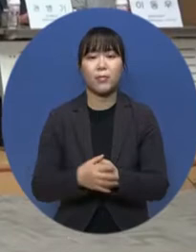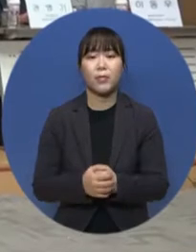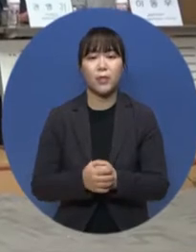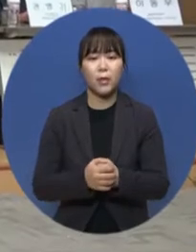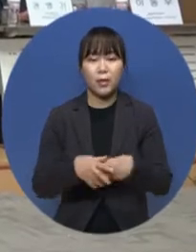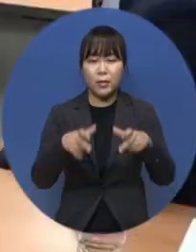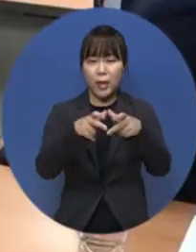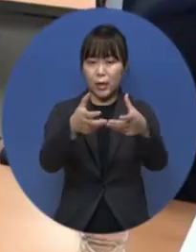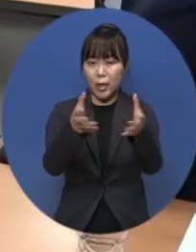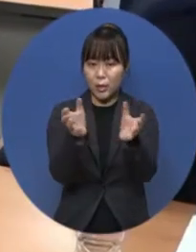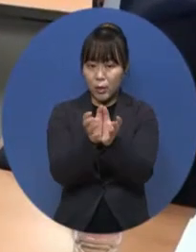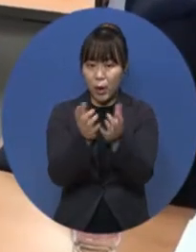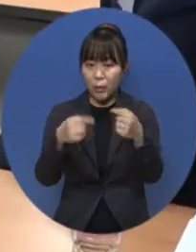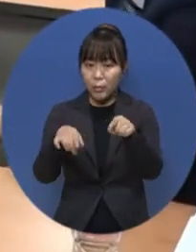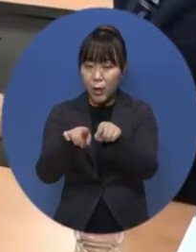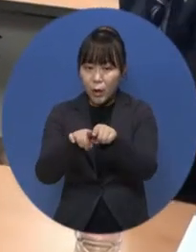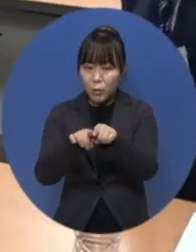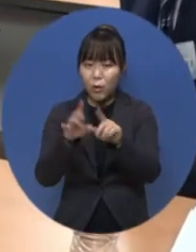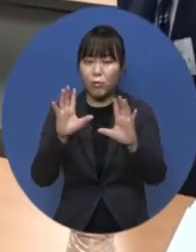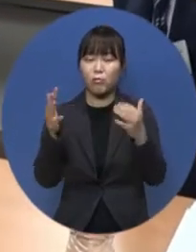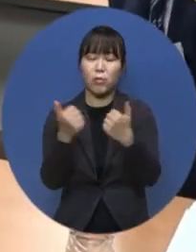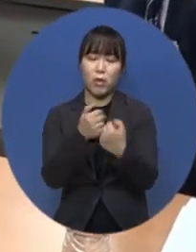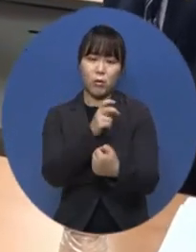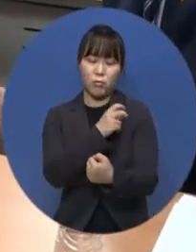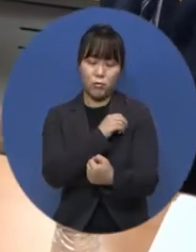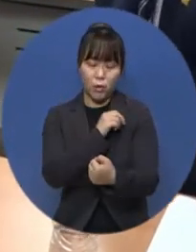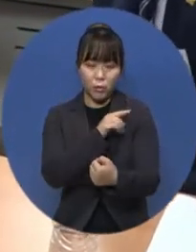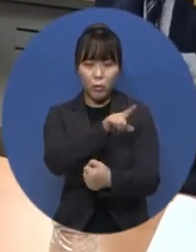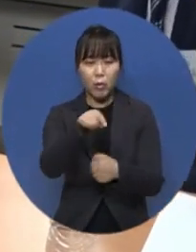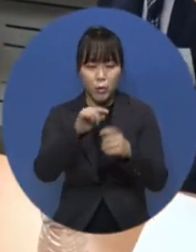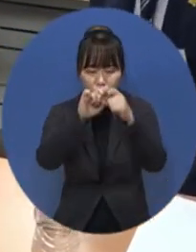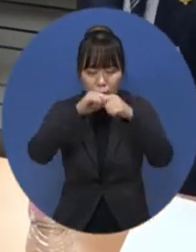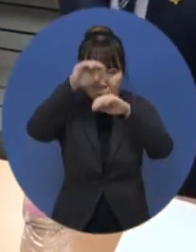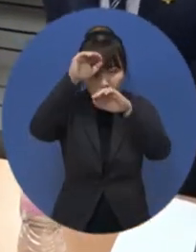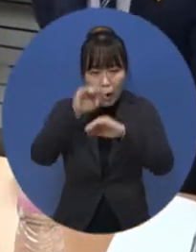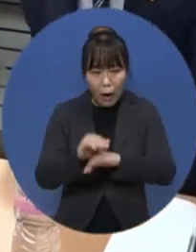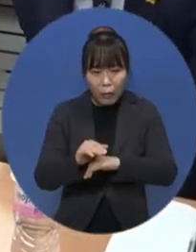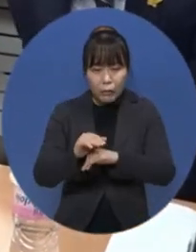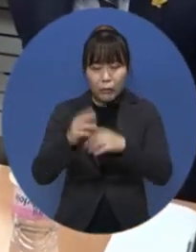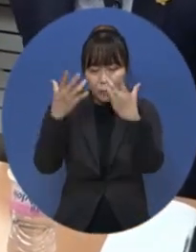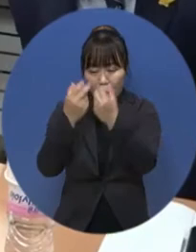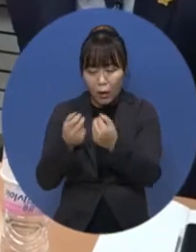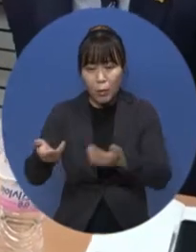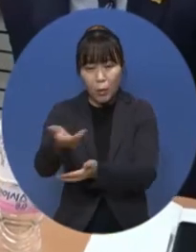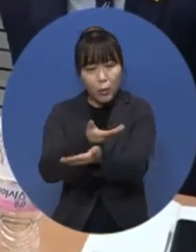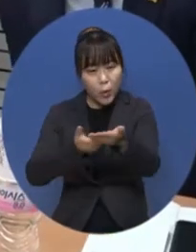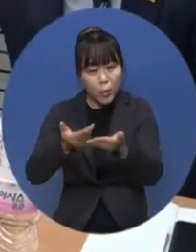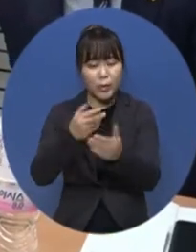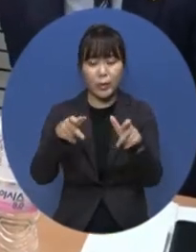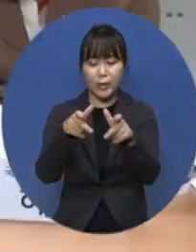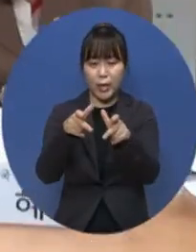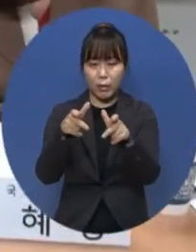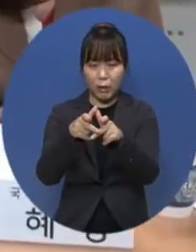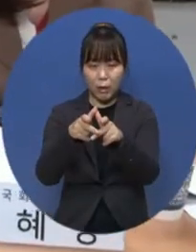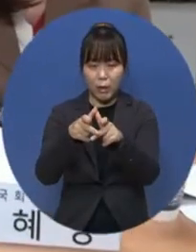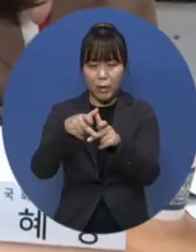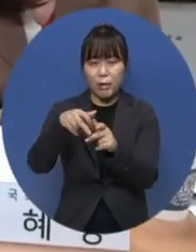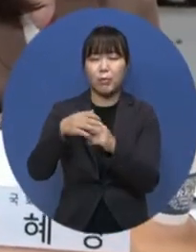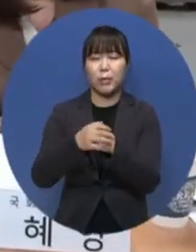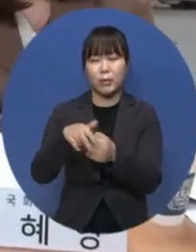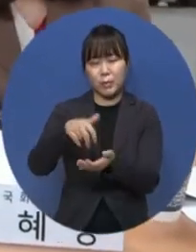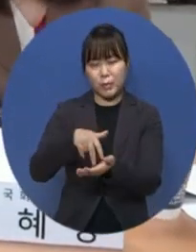공동 주최한 국회의원들은 토론회에서 구체적인 실태와 사례가 공유되고 장애인 지적